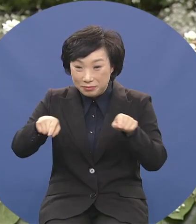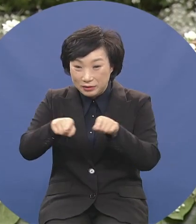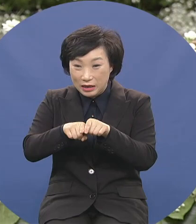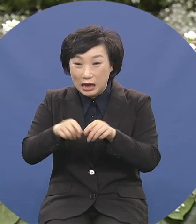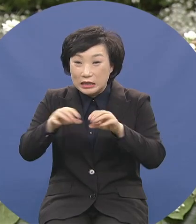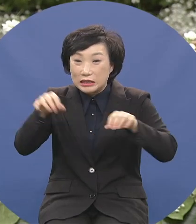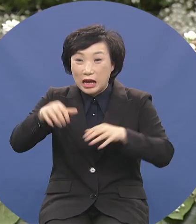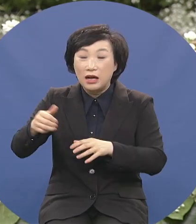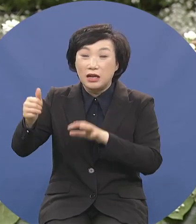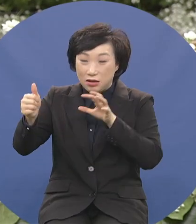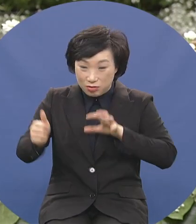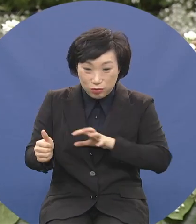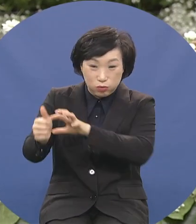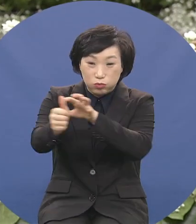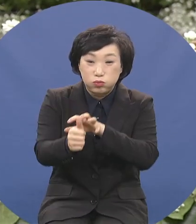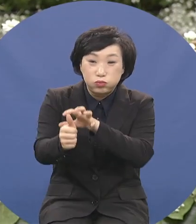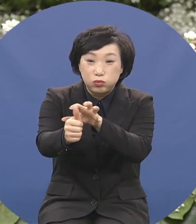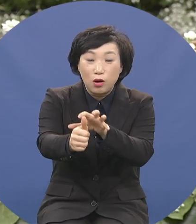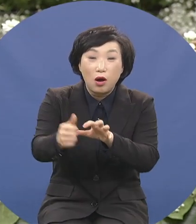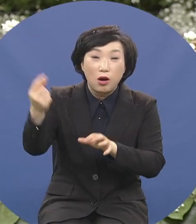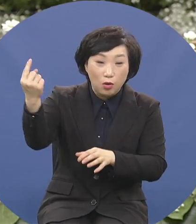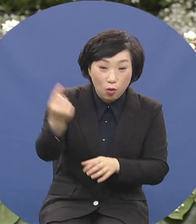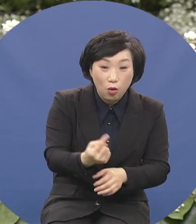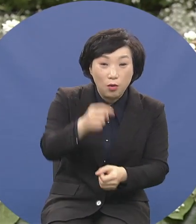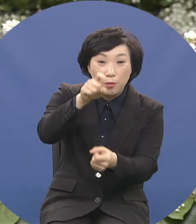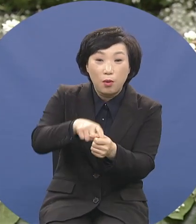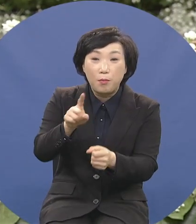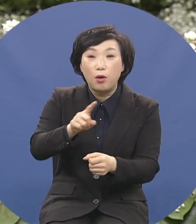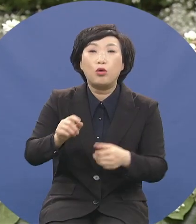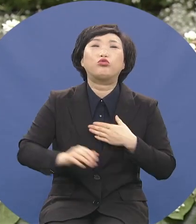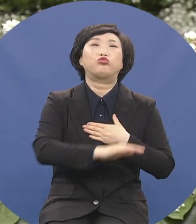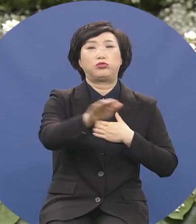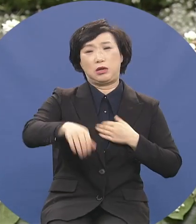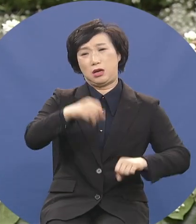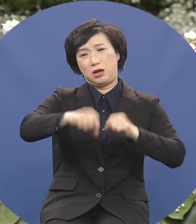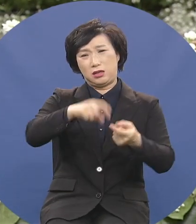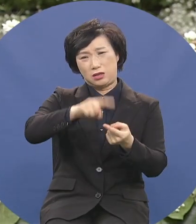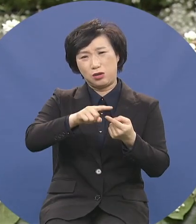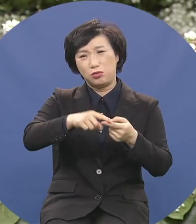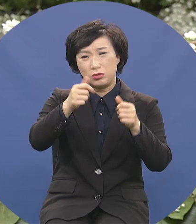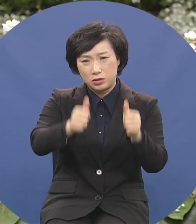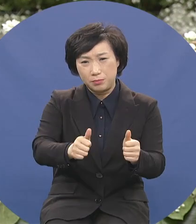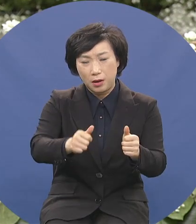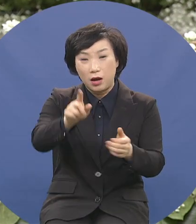이 땅에 오신 목적은 행한 대로 심판해서 갚기 위해서.